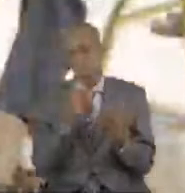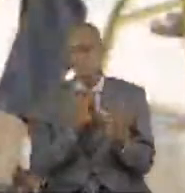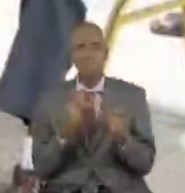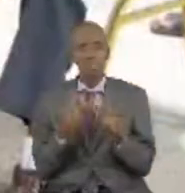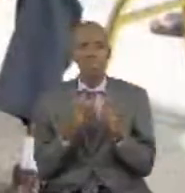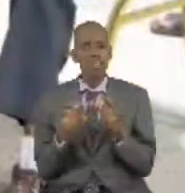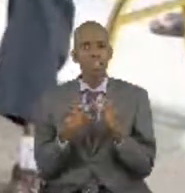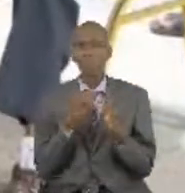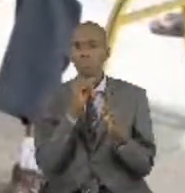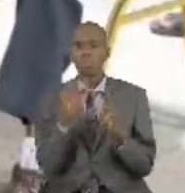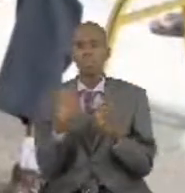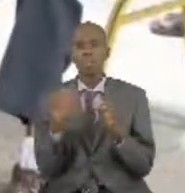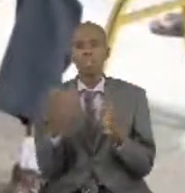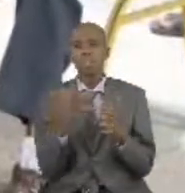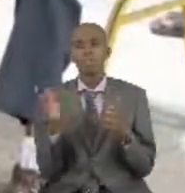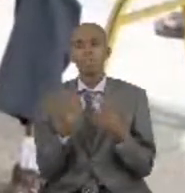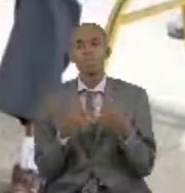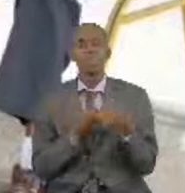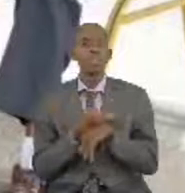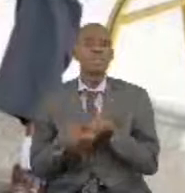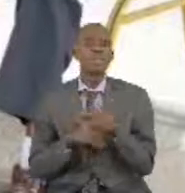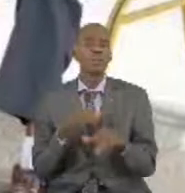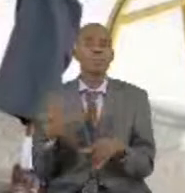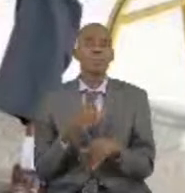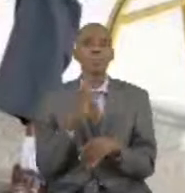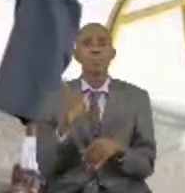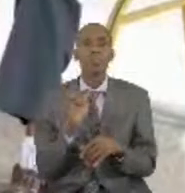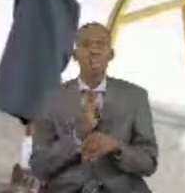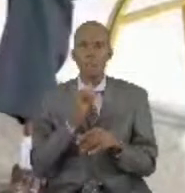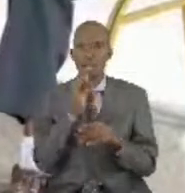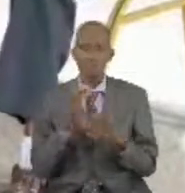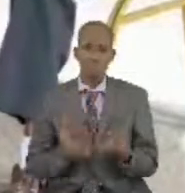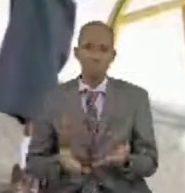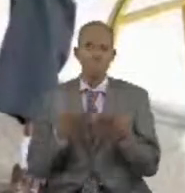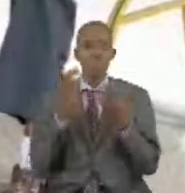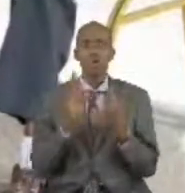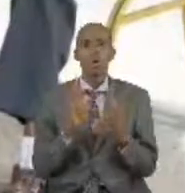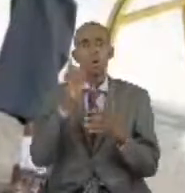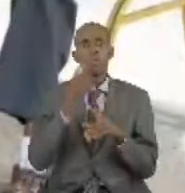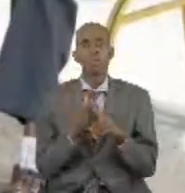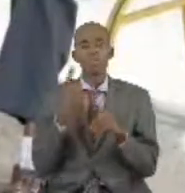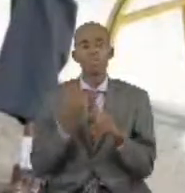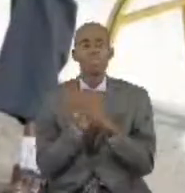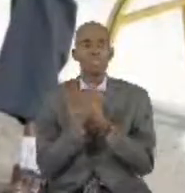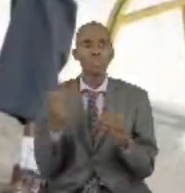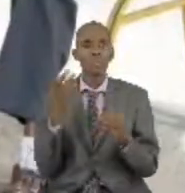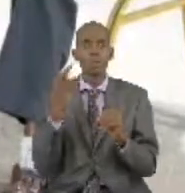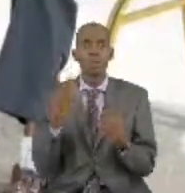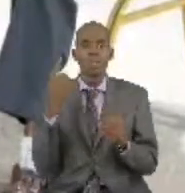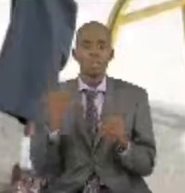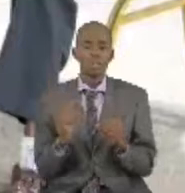n'ai pas édulcoré je n'ai pas colorer quelque chose pour que ce pouce pour tromper je suis resté